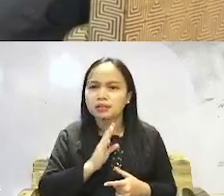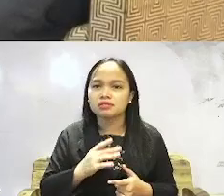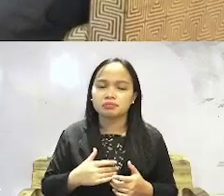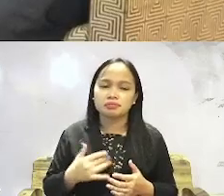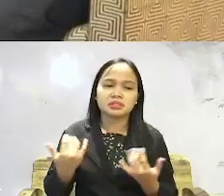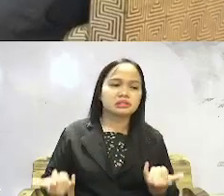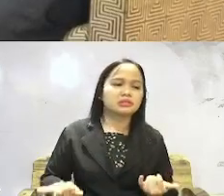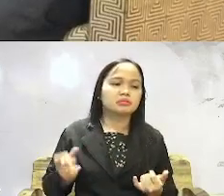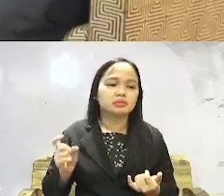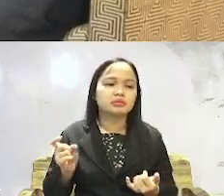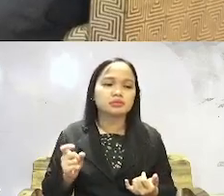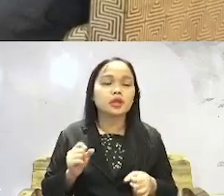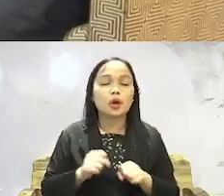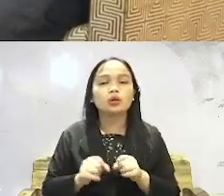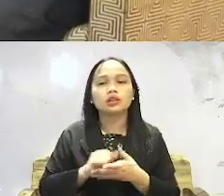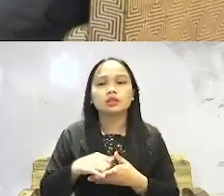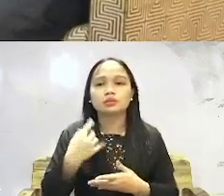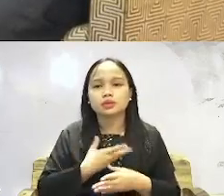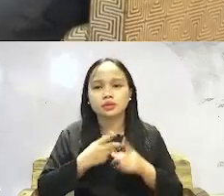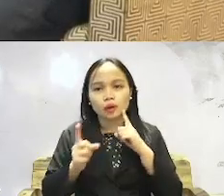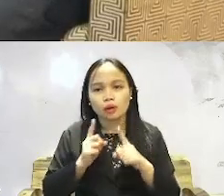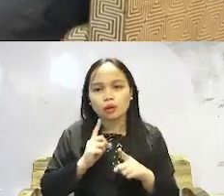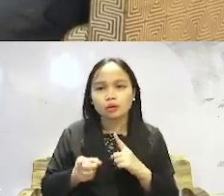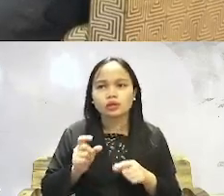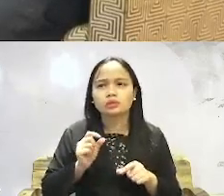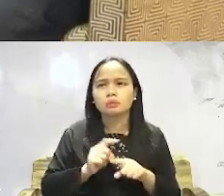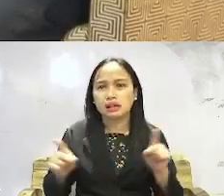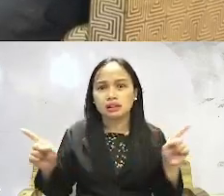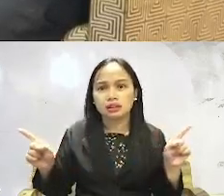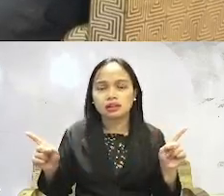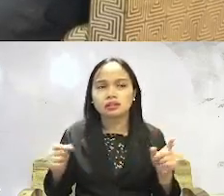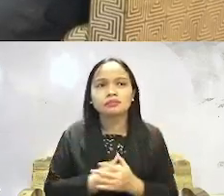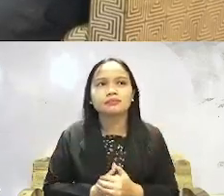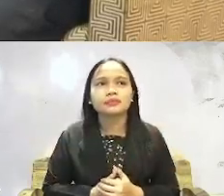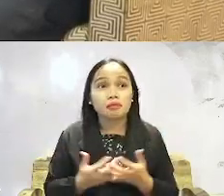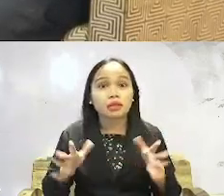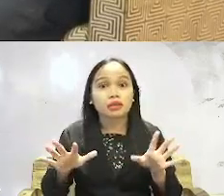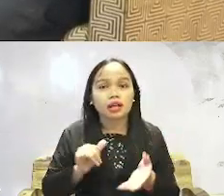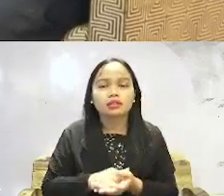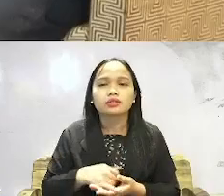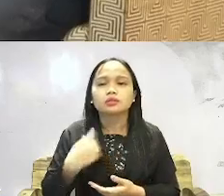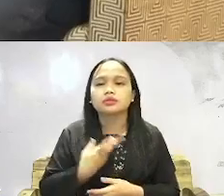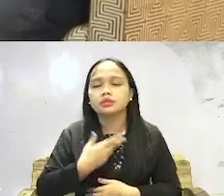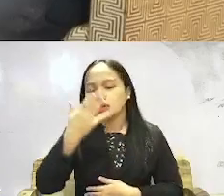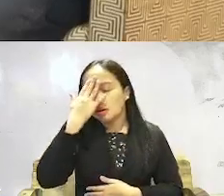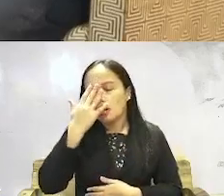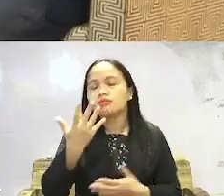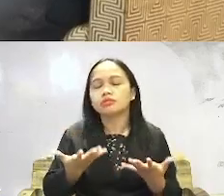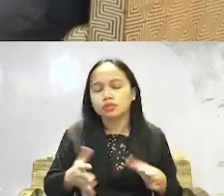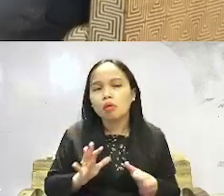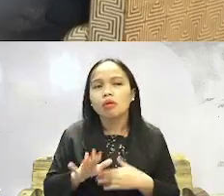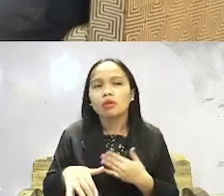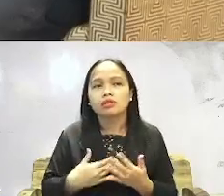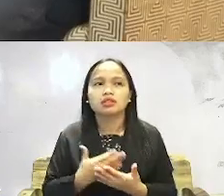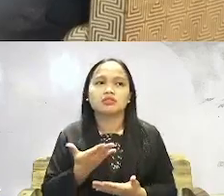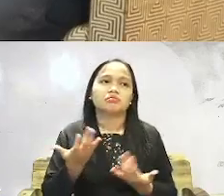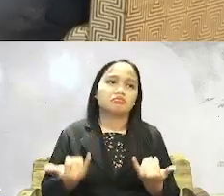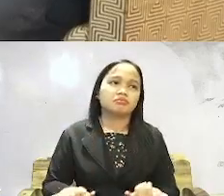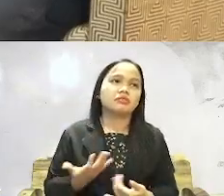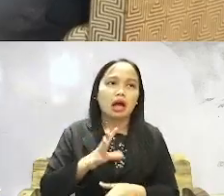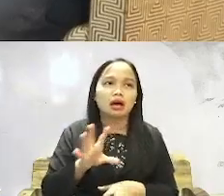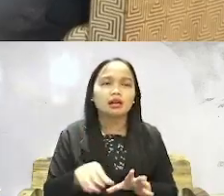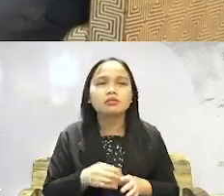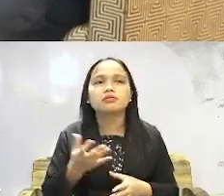Right, right. So, di ba, yun ang pinag-usapan nun. Pero, after nyan, alam na natin, after all that, nag-involve ka, alam mo na yung